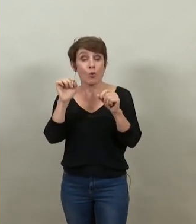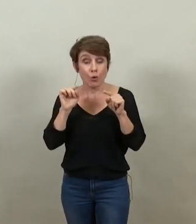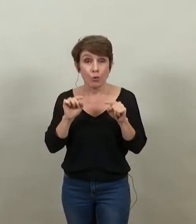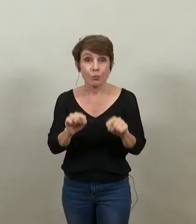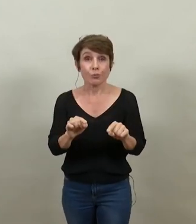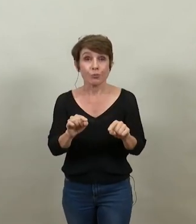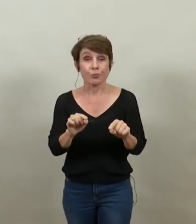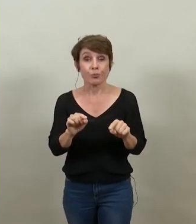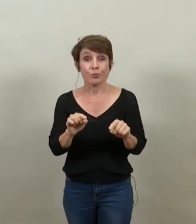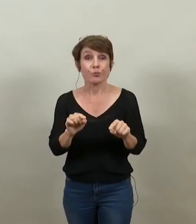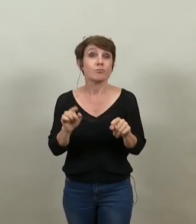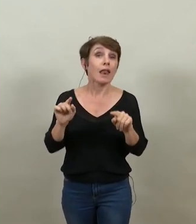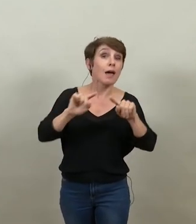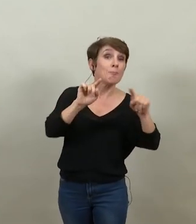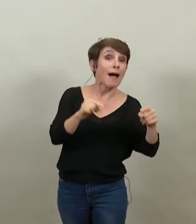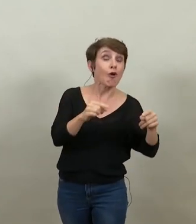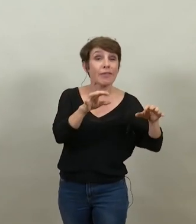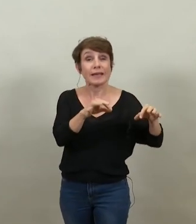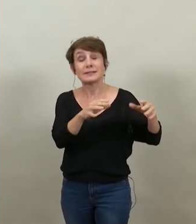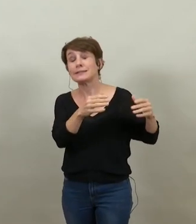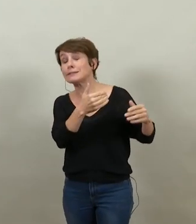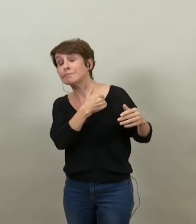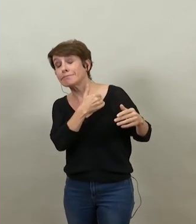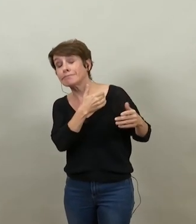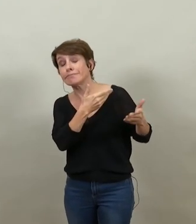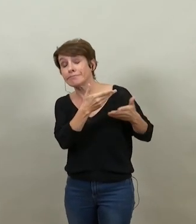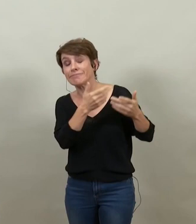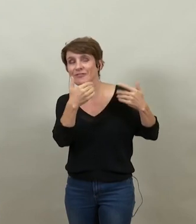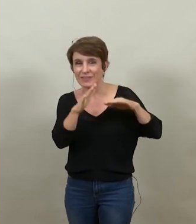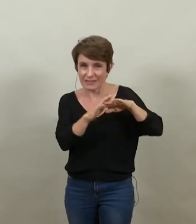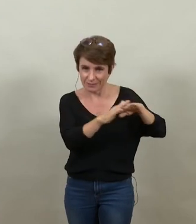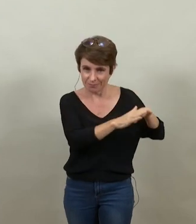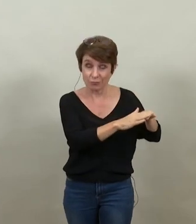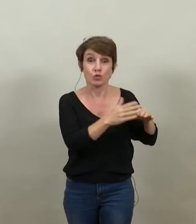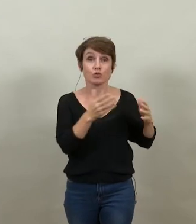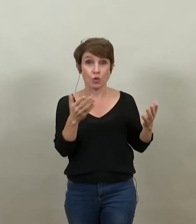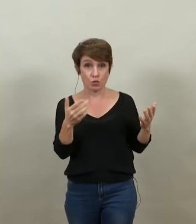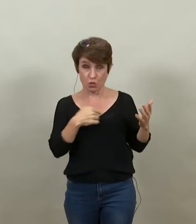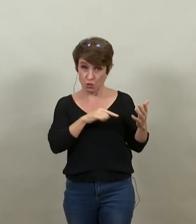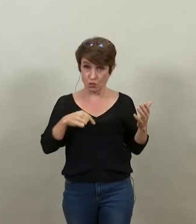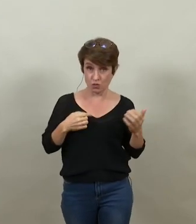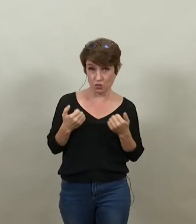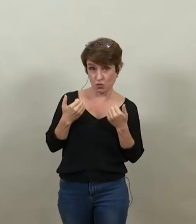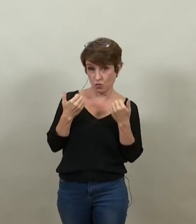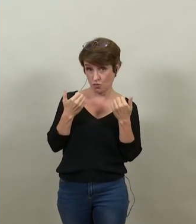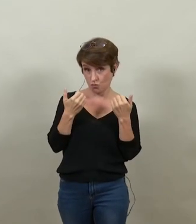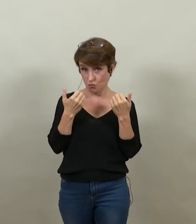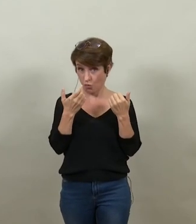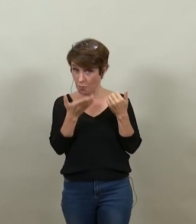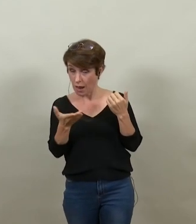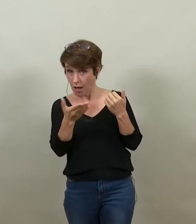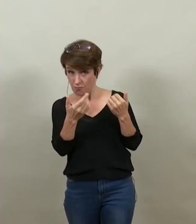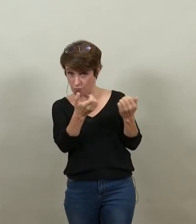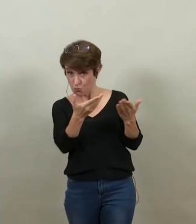cette intermède il y a donc la proposition le de ce que j'entends monsieur